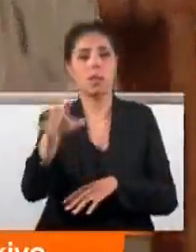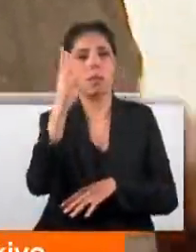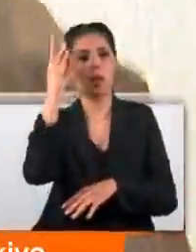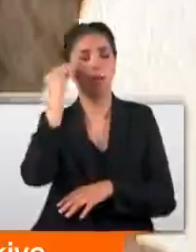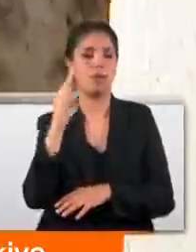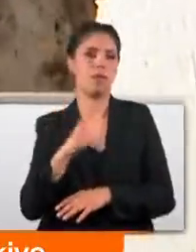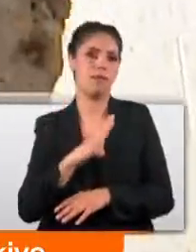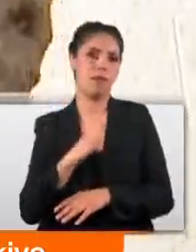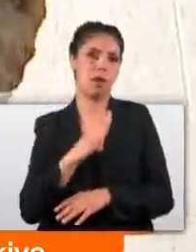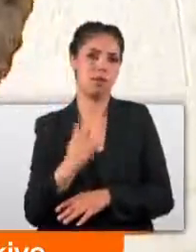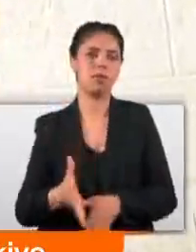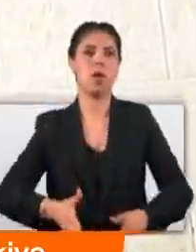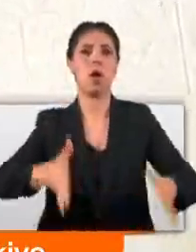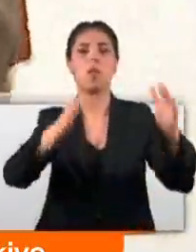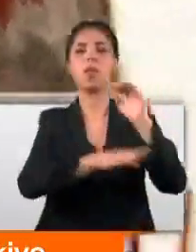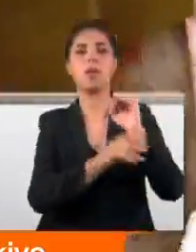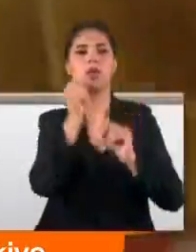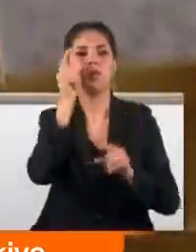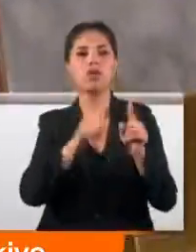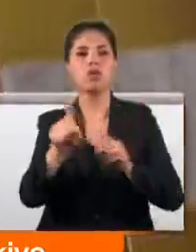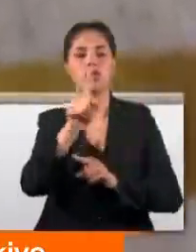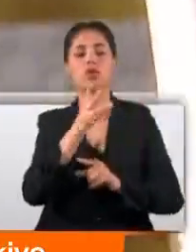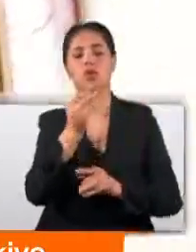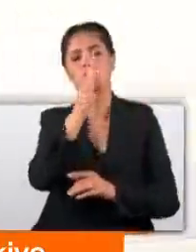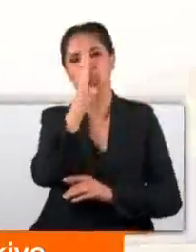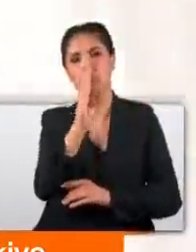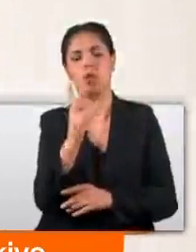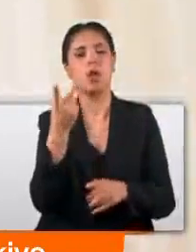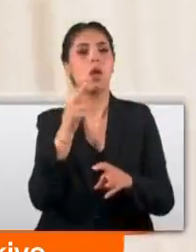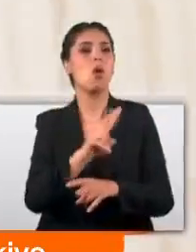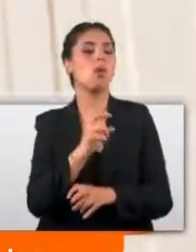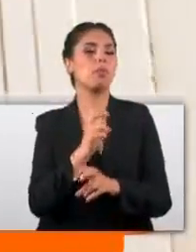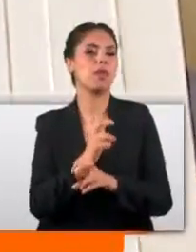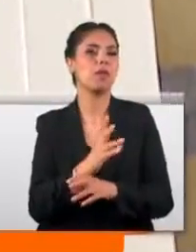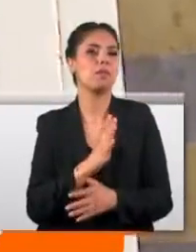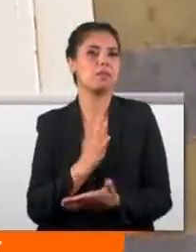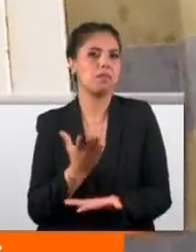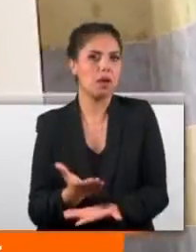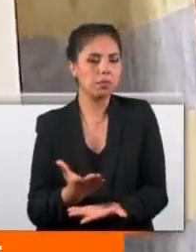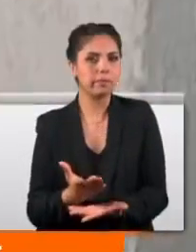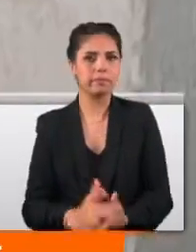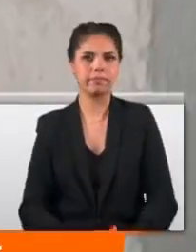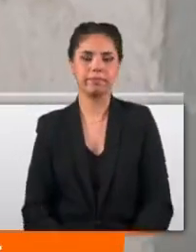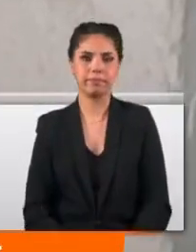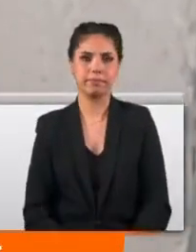görüntüden sonra apartman sakinleri çok ciddi şekilde ölüm tehlikesi yaşadıklarını